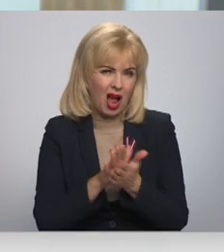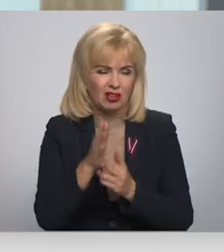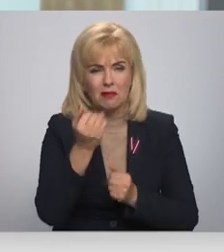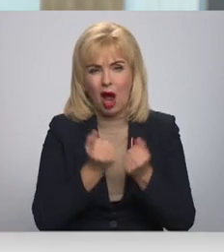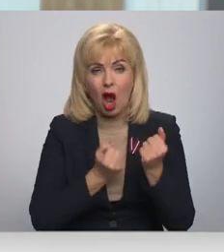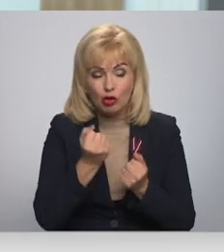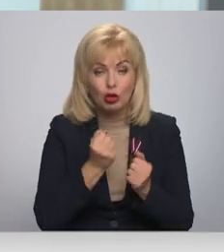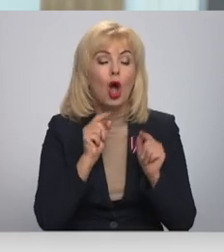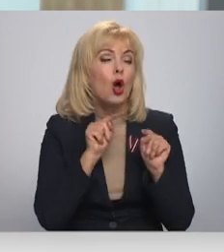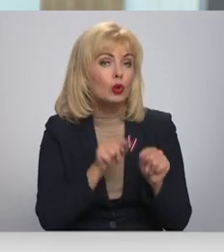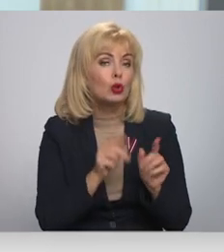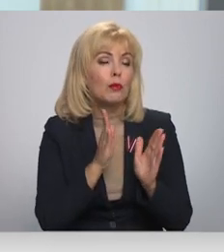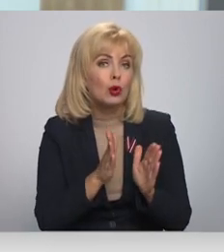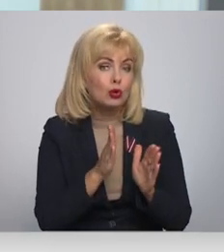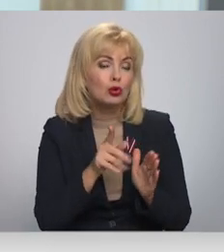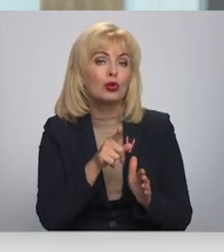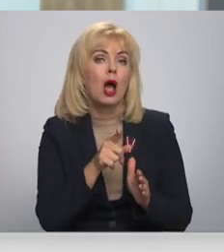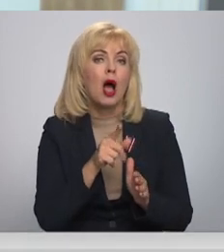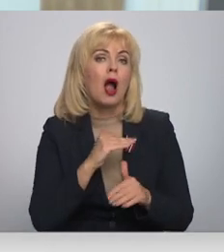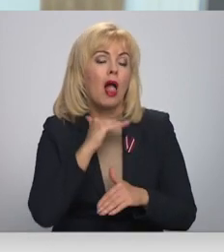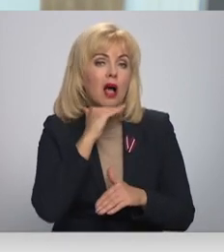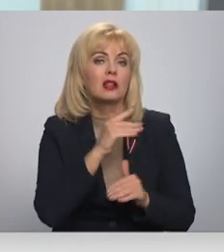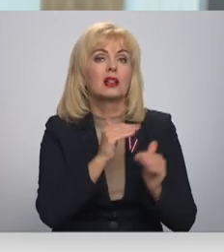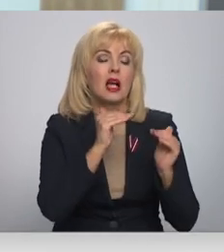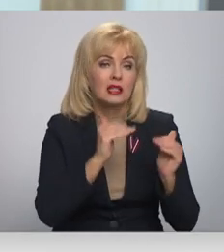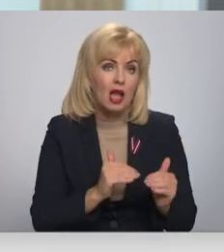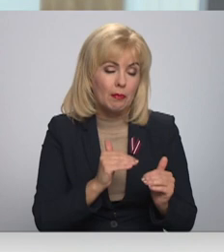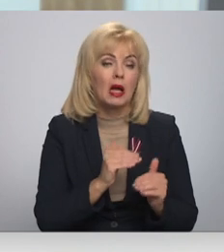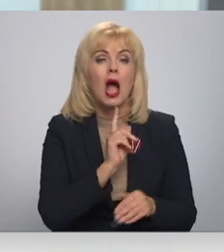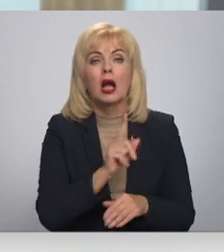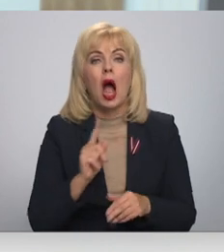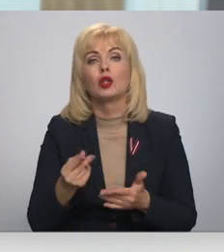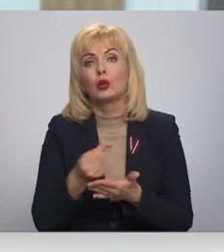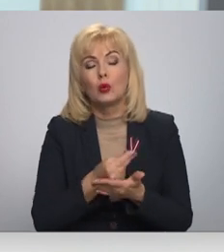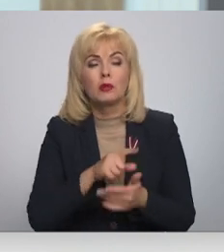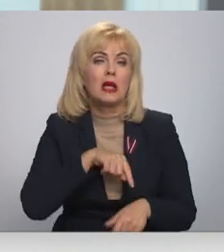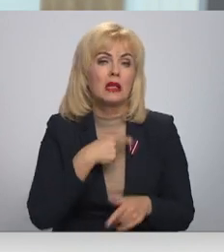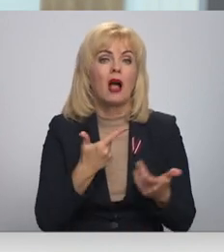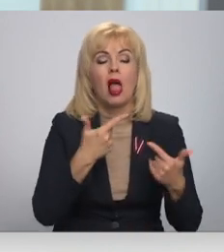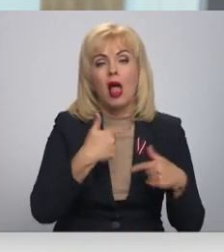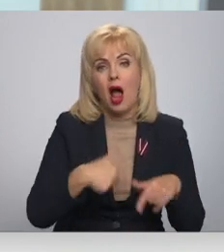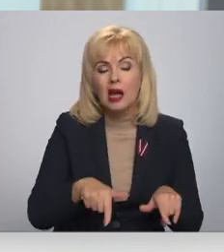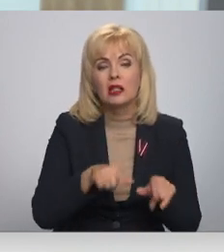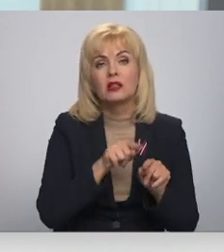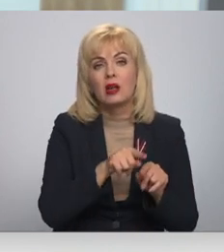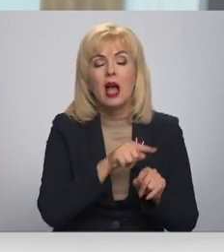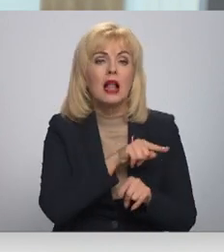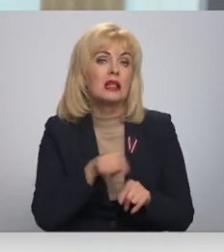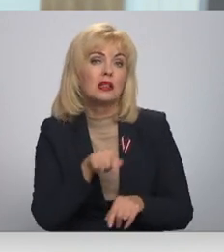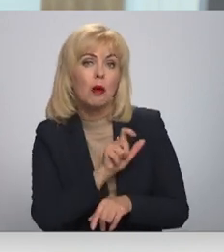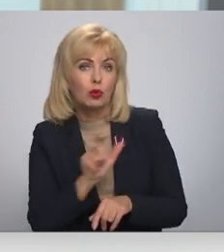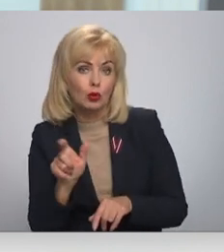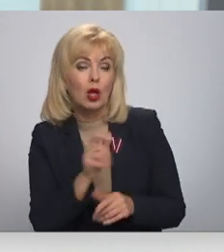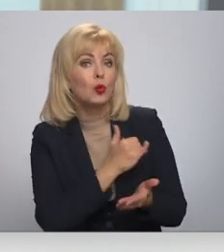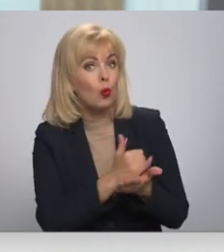automašīnu, tur tā uzturēšanas klase būs zemāka. Tas nozīmē, ka tur ir ilgāks laiks pieļaujams līdz tam brīdim, kamēr